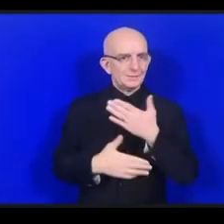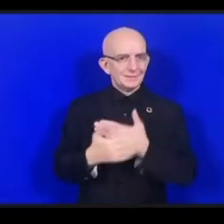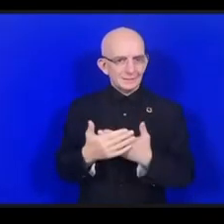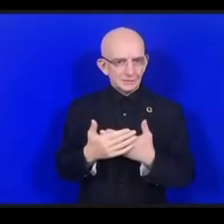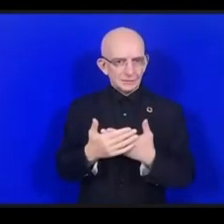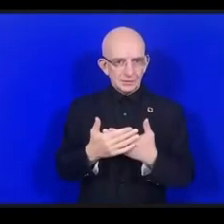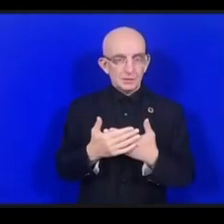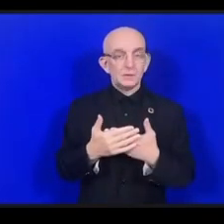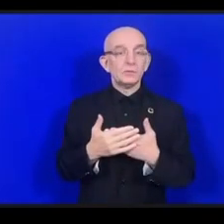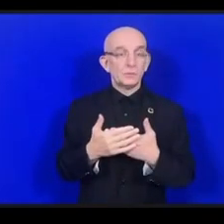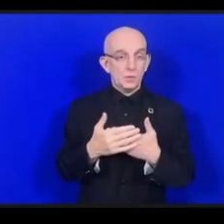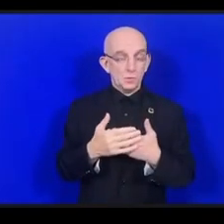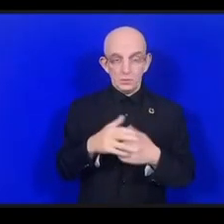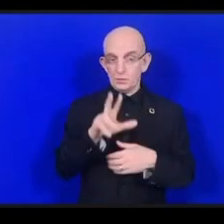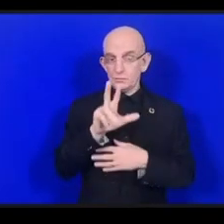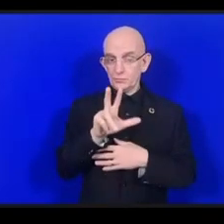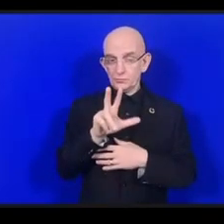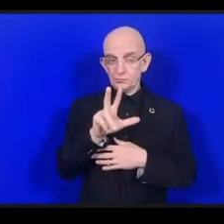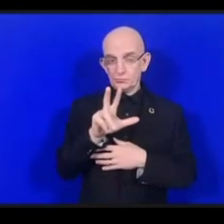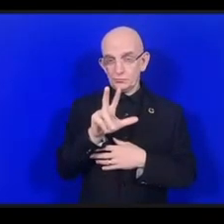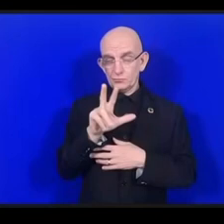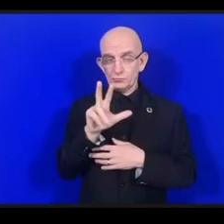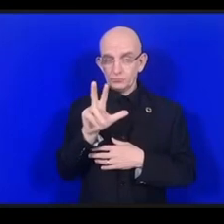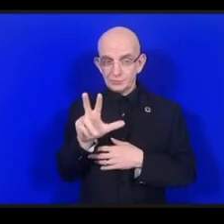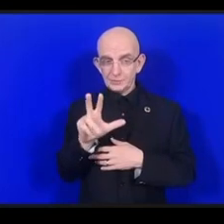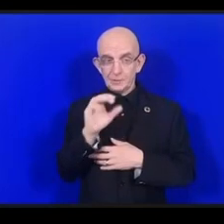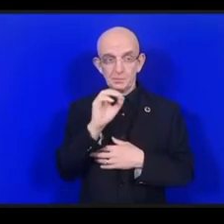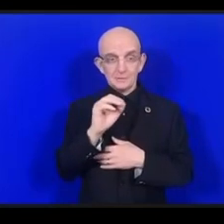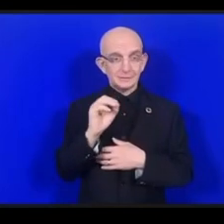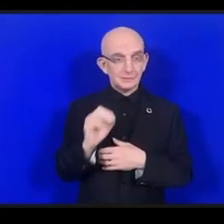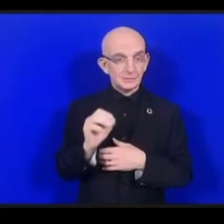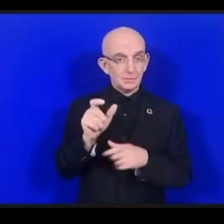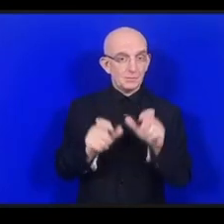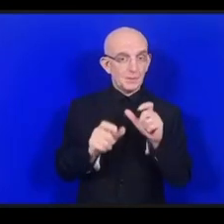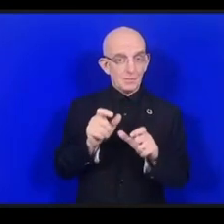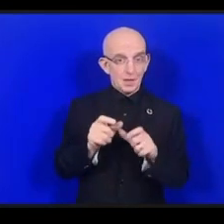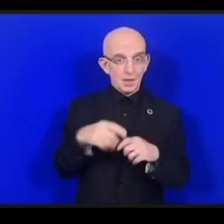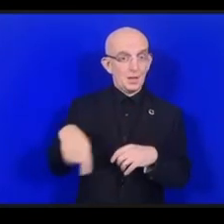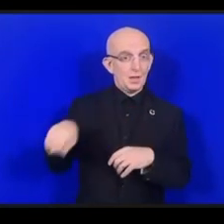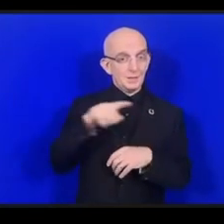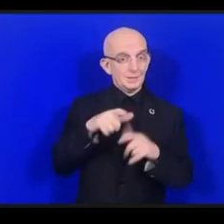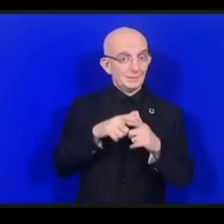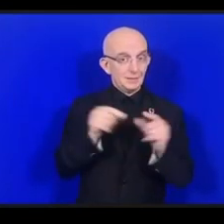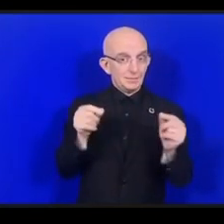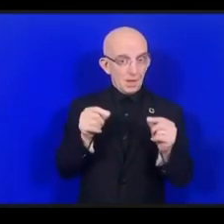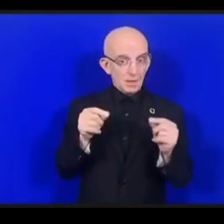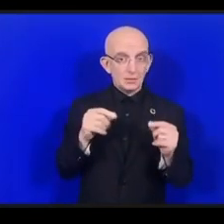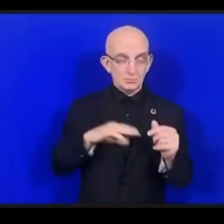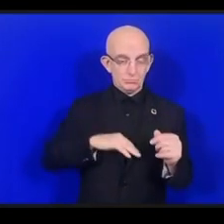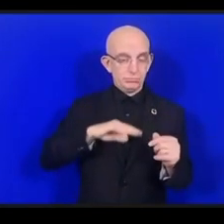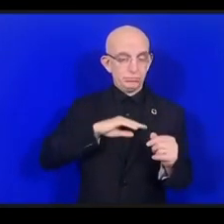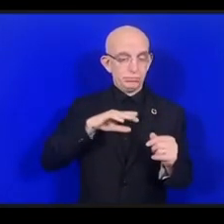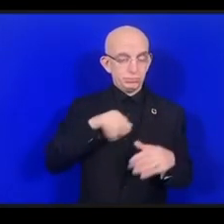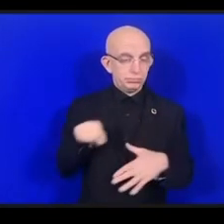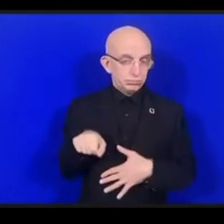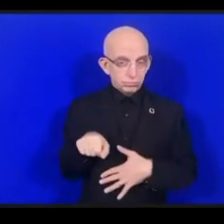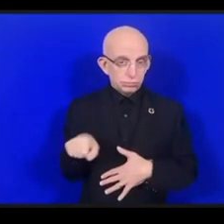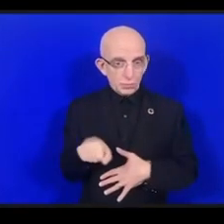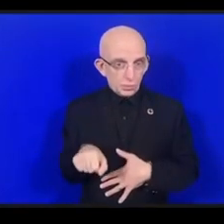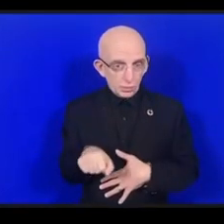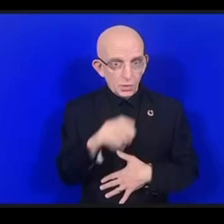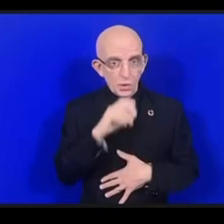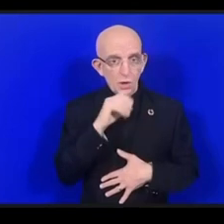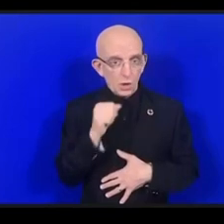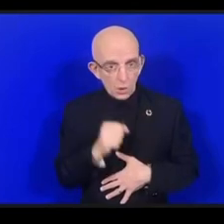三分之一的日本人是呢的日本的人口都是老龄人口，有这个老年痴呆的